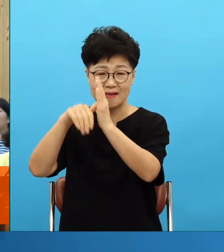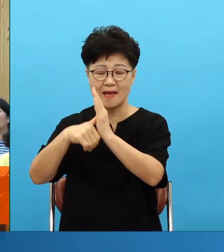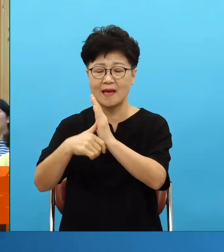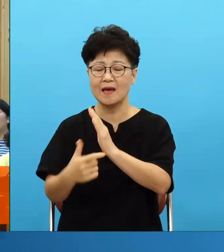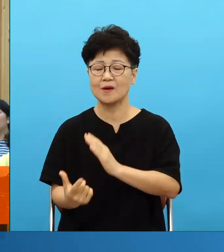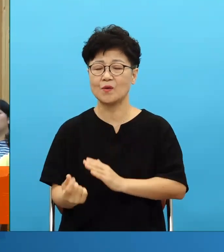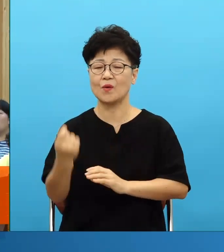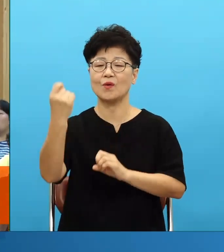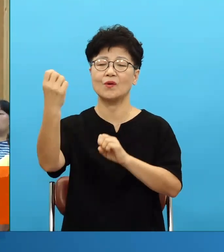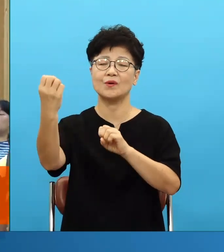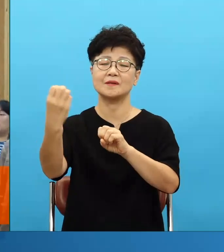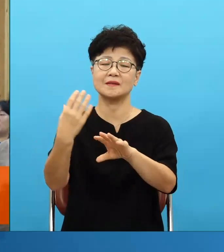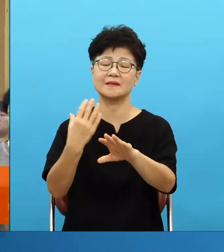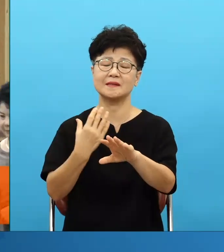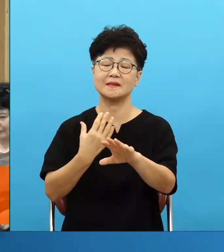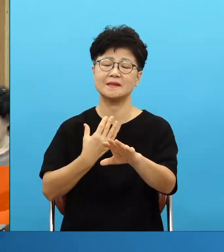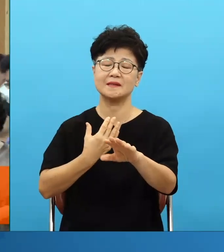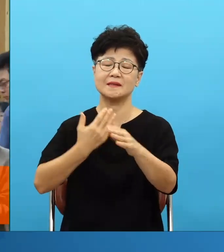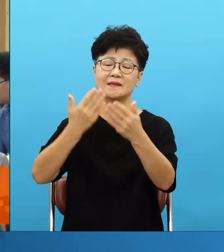구할 때 곧